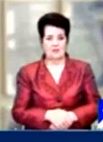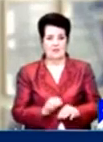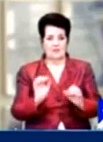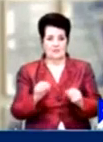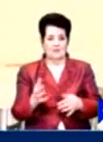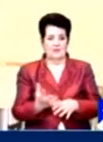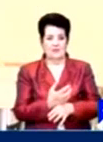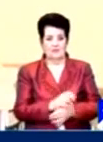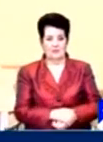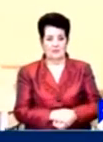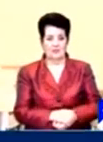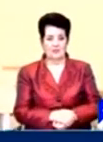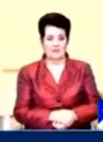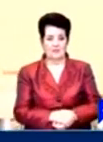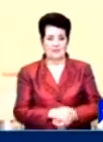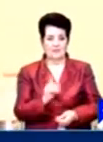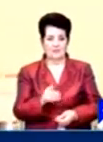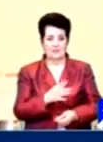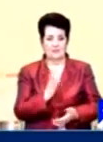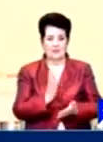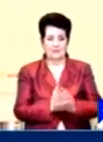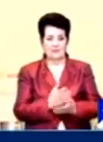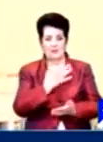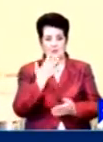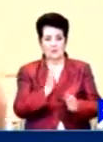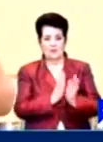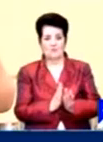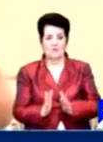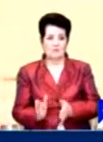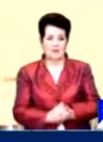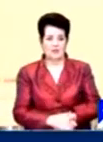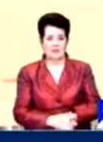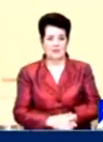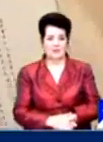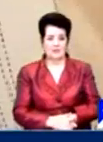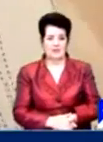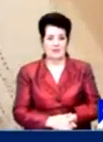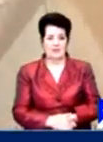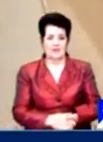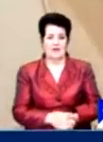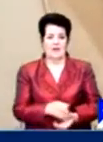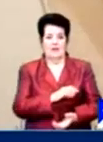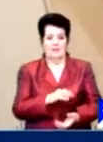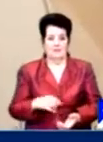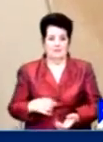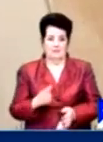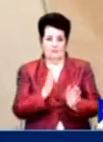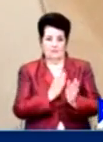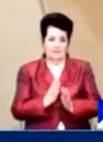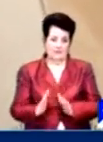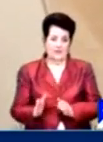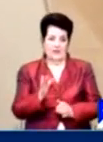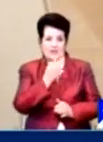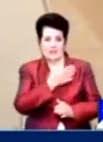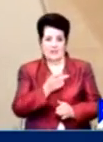capătă rezultate. Cel mai mult este autodisciplina, contează. Deci ei trebuie să autodisciplineze. În privința